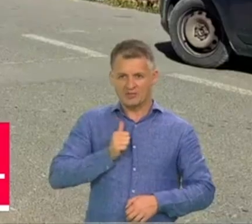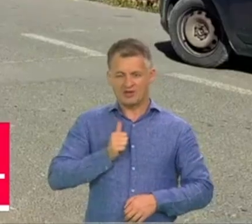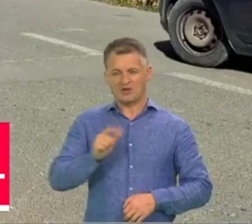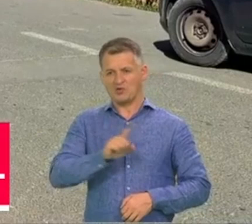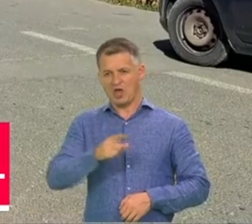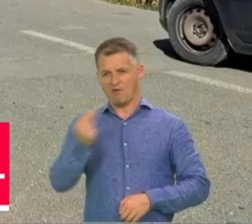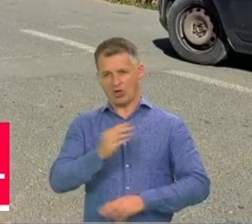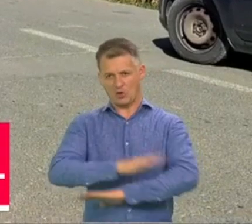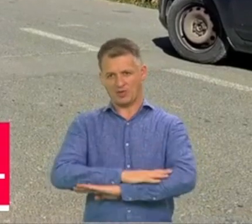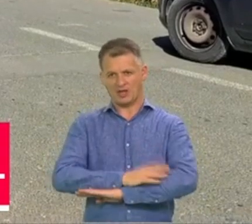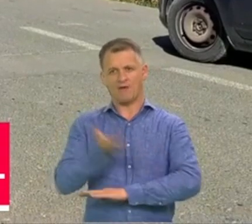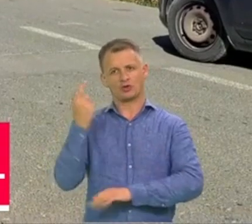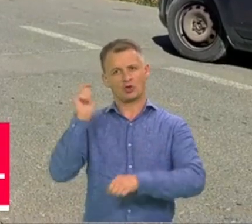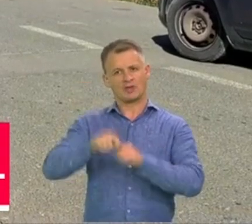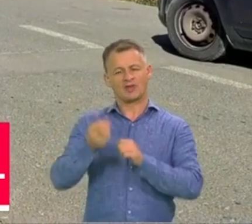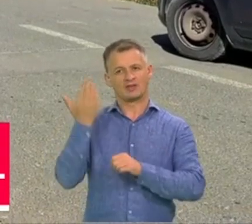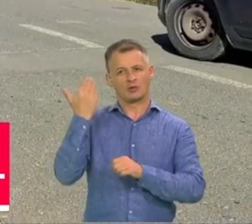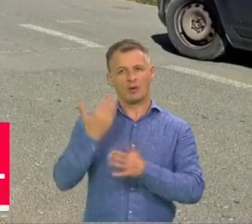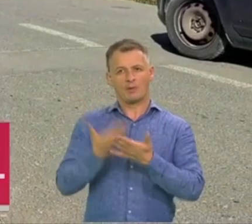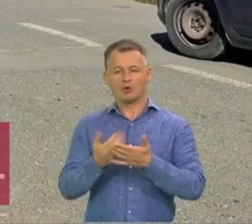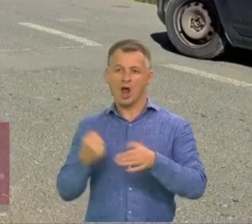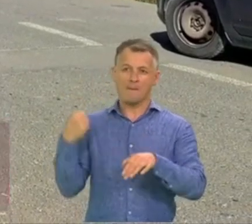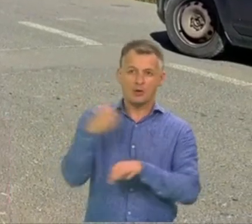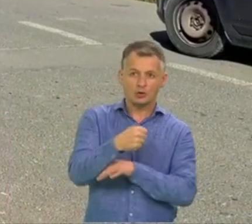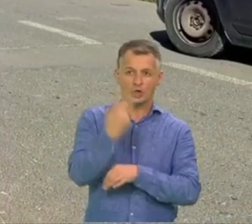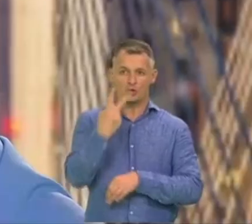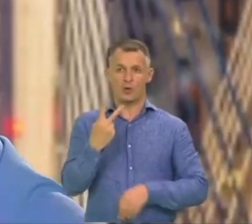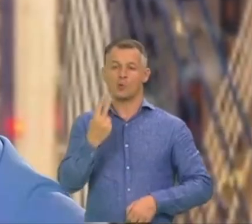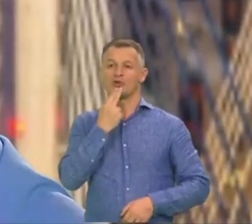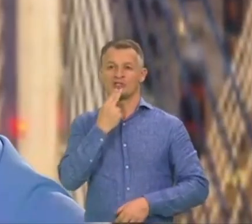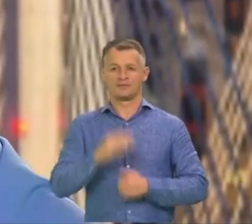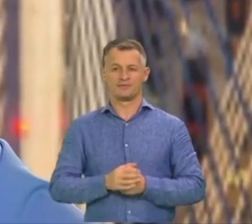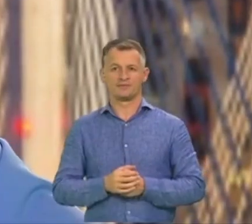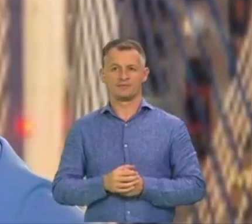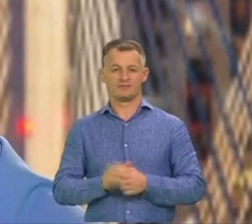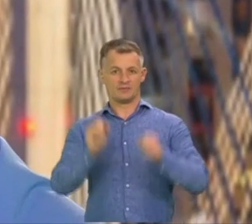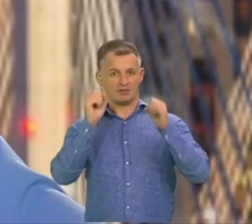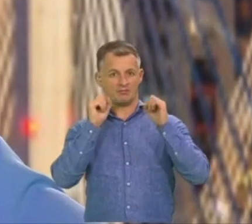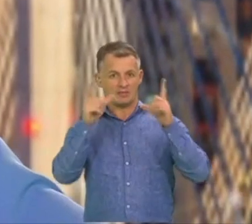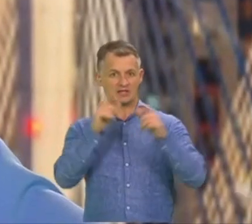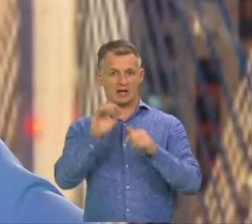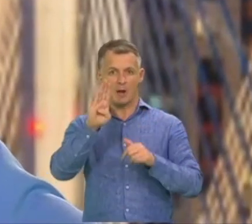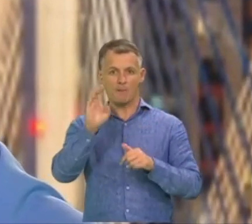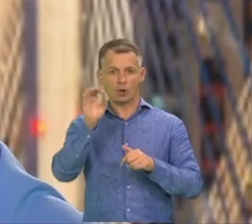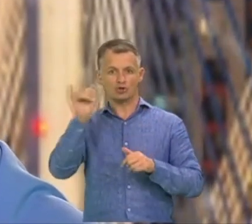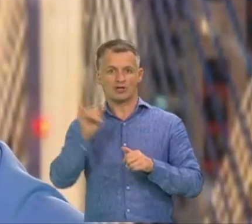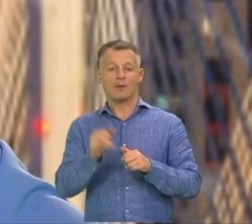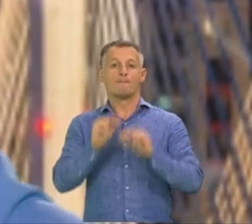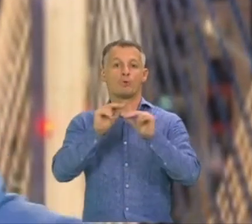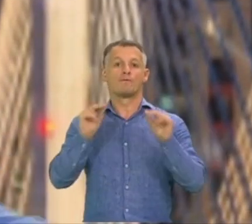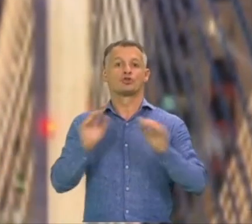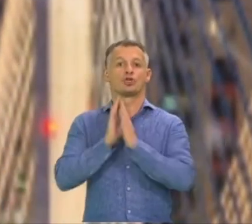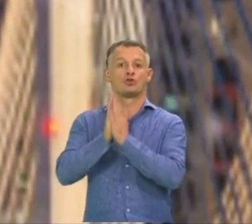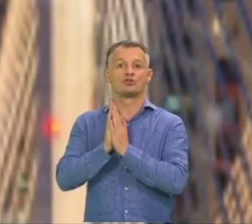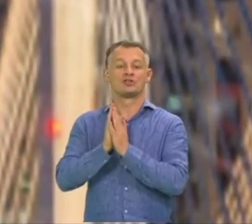Acesta ar fi fost condamnat în trecut pentru că a bătut doi polițiști. Mister la Botoșani, un profesor de teologie și-a